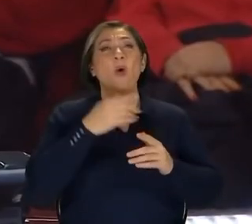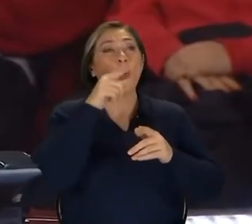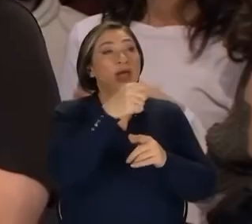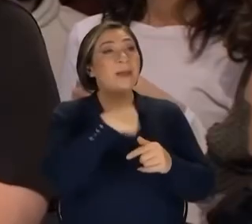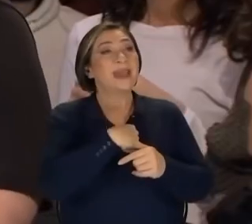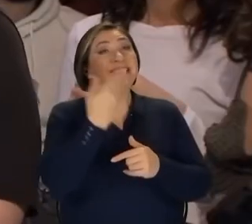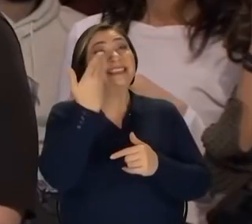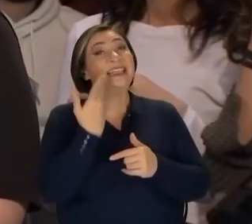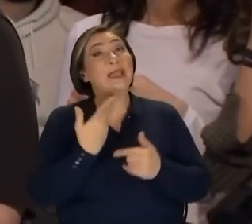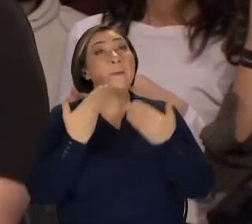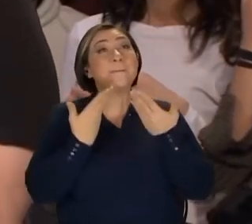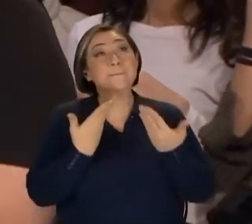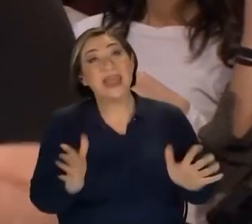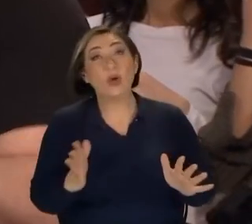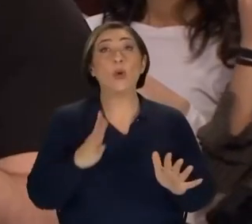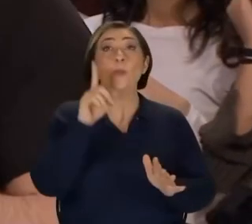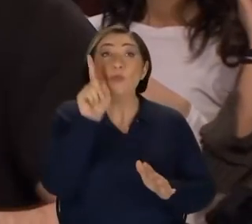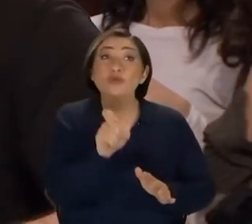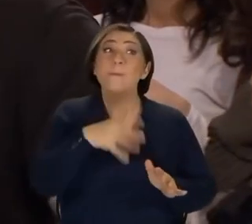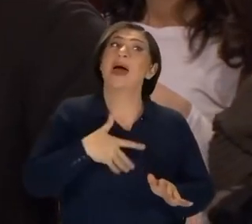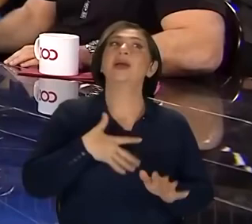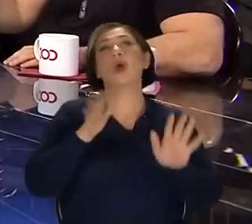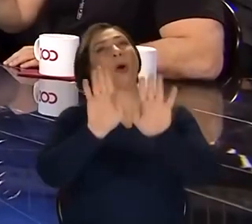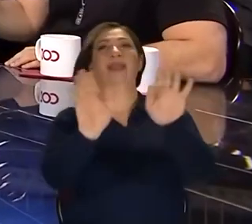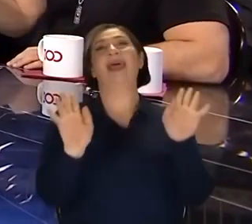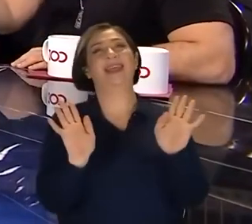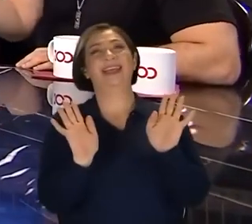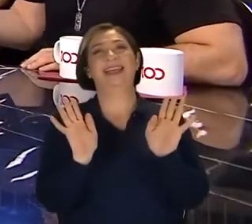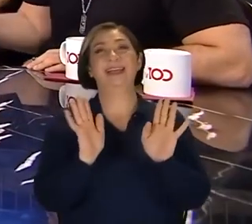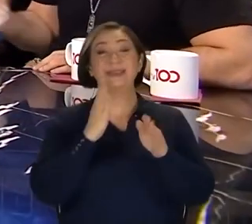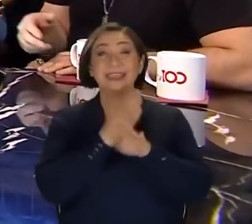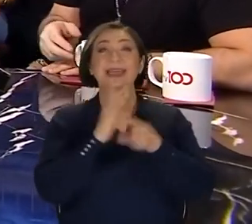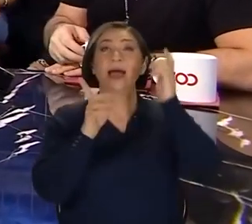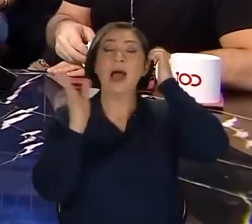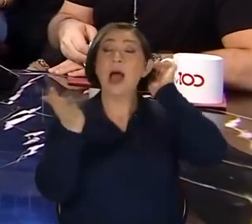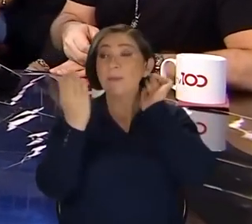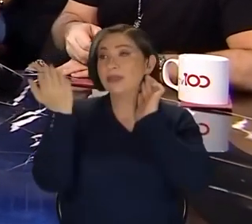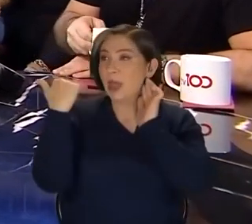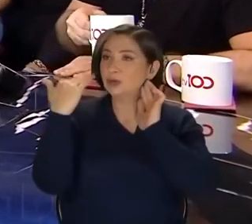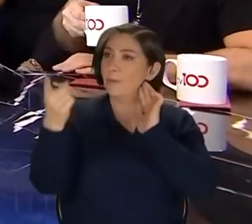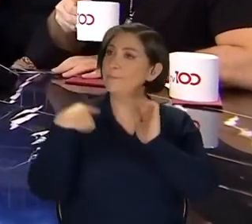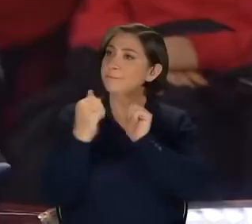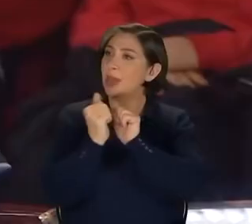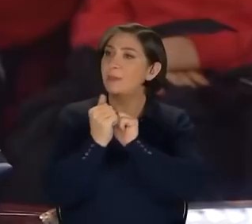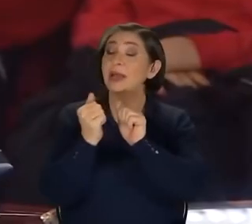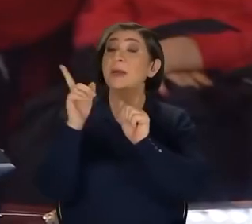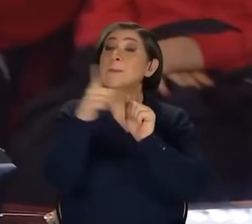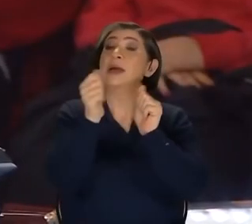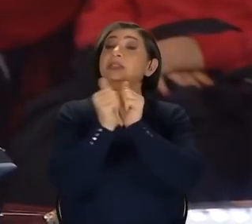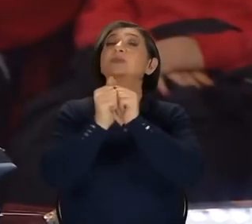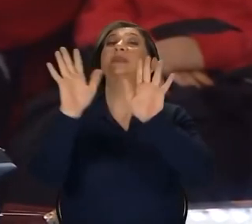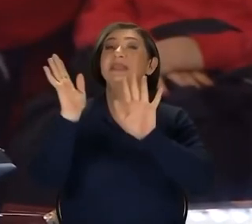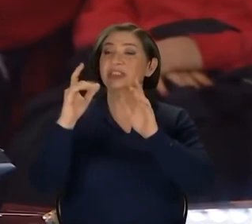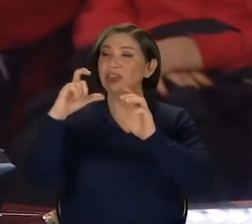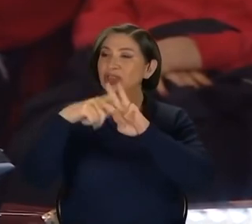onlar da beni seyretmeye bayılıyor mu diye de merak ediyorum o kadar. Evet. Yani bunu söyledikleri zaman... Ama mesela daha önce beraber çalışmadığın Cem Davran'la